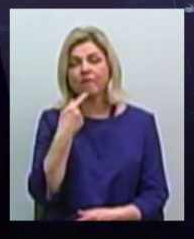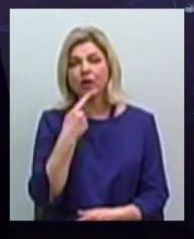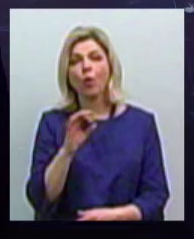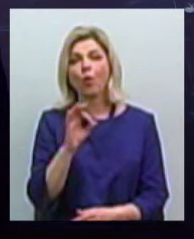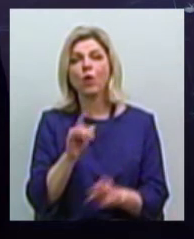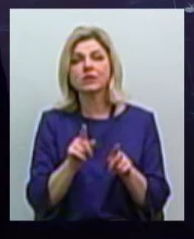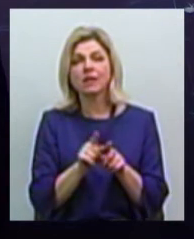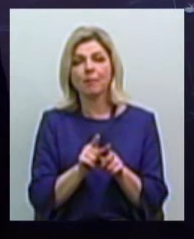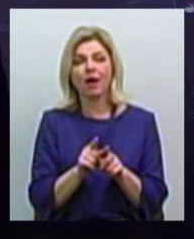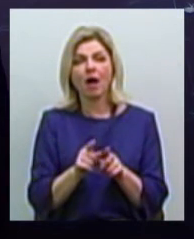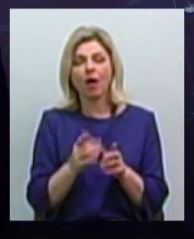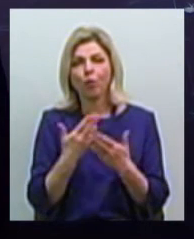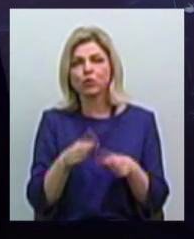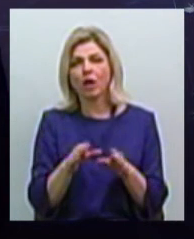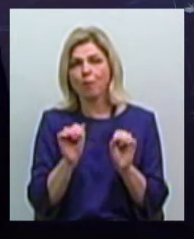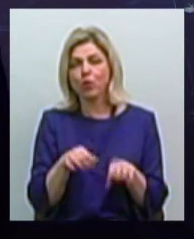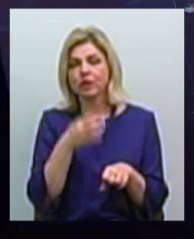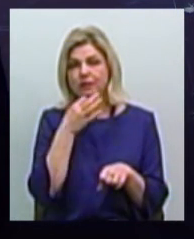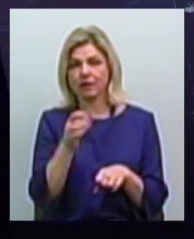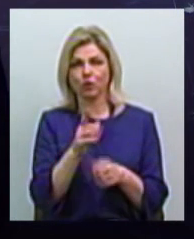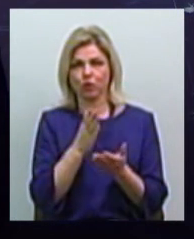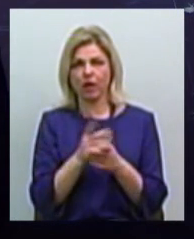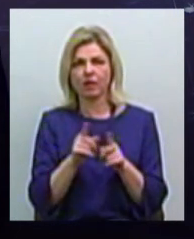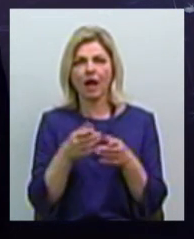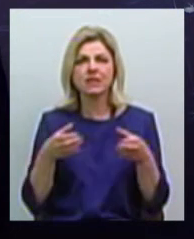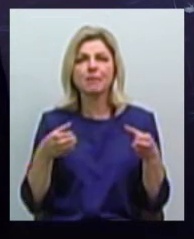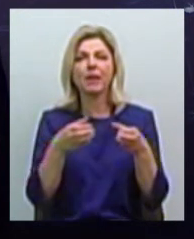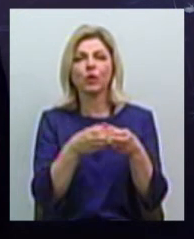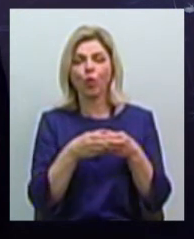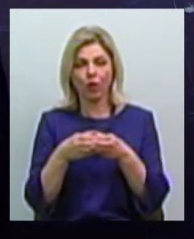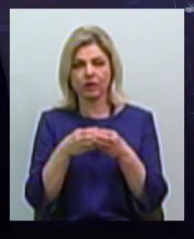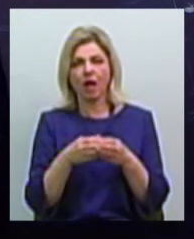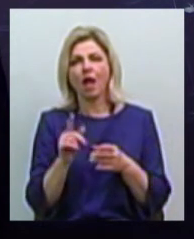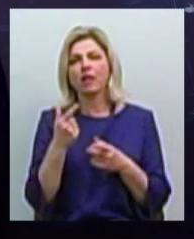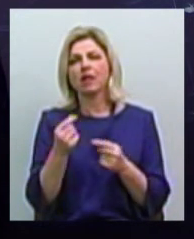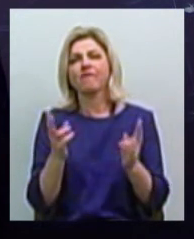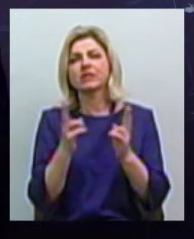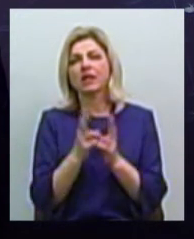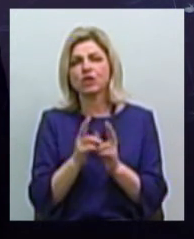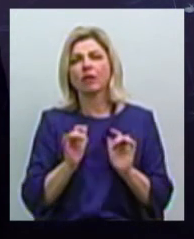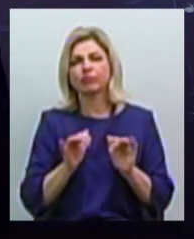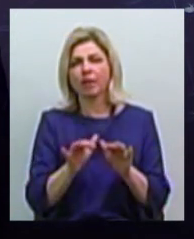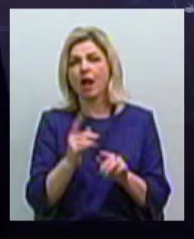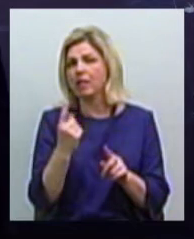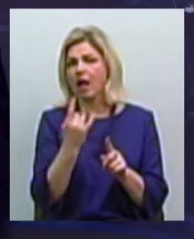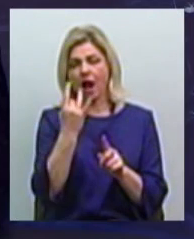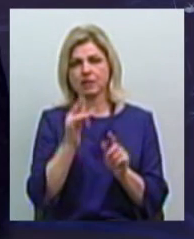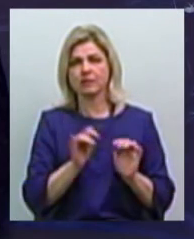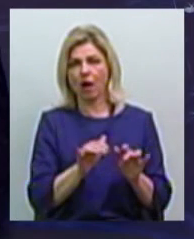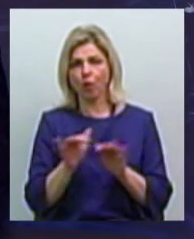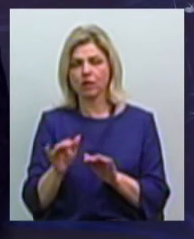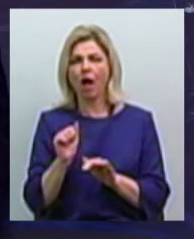таку спільноту не окремих людей, які долучаються на разові якісь акції або заходи, а вже про певну таку